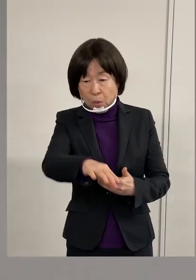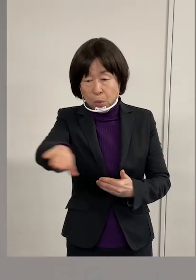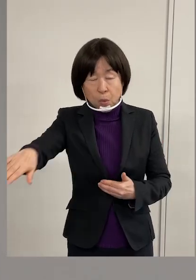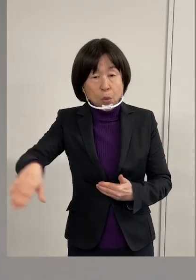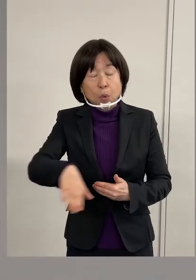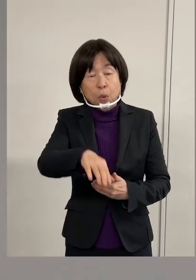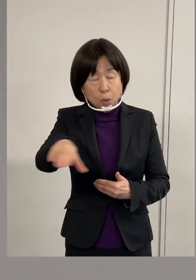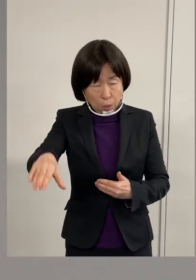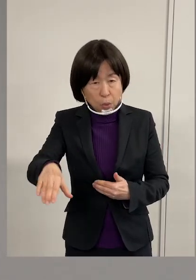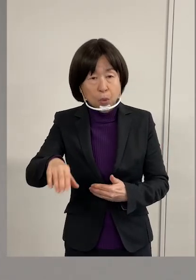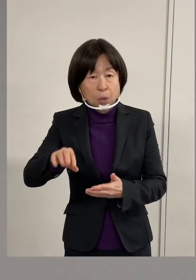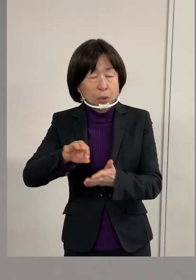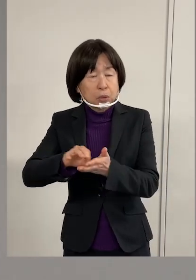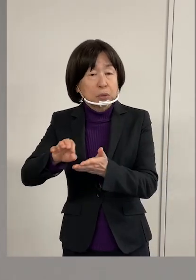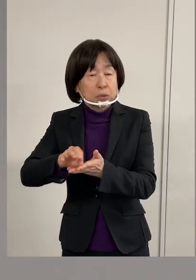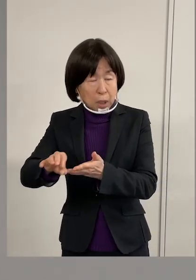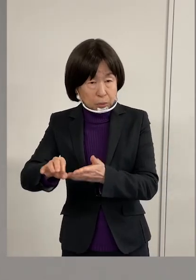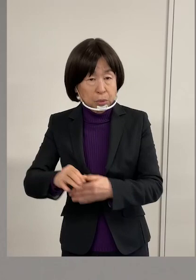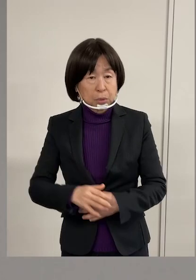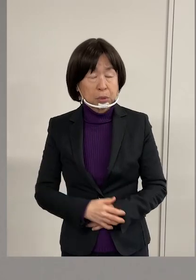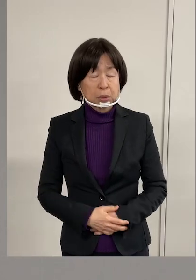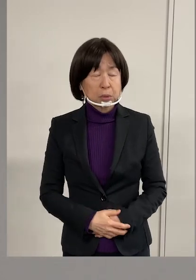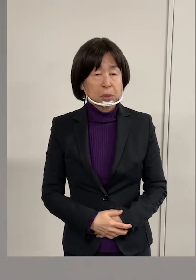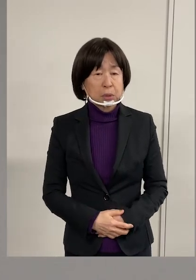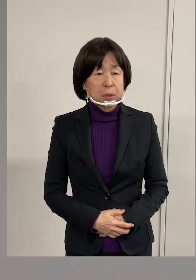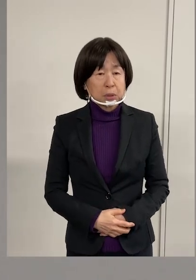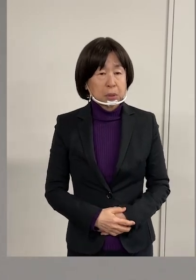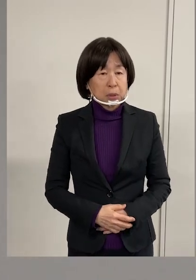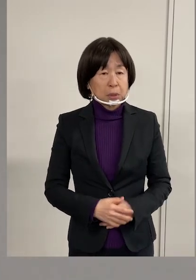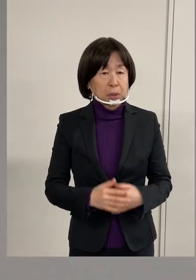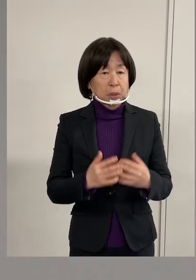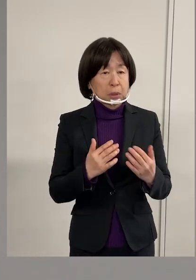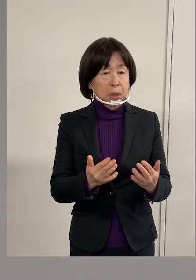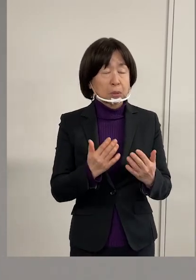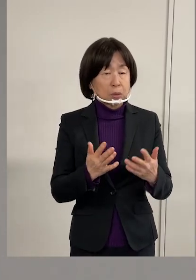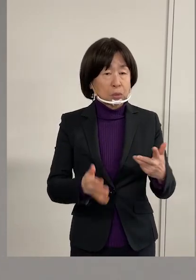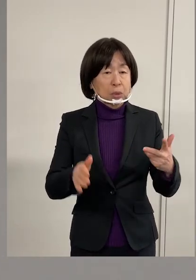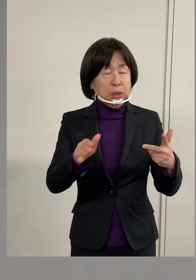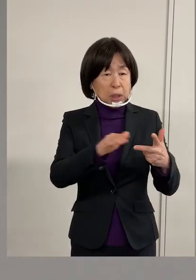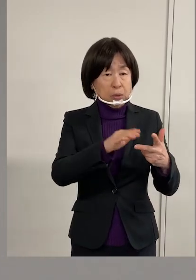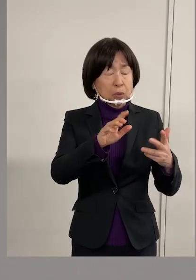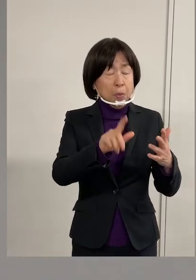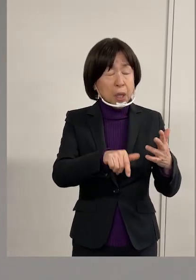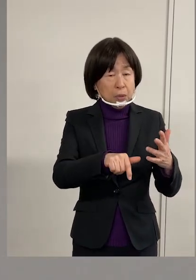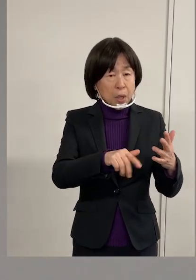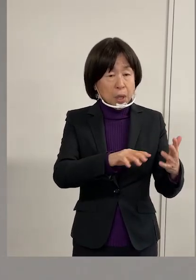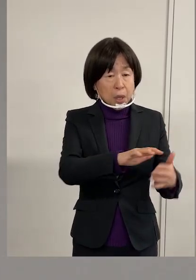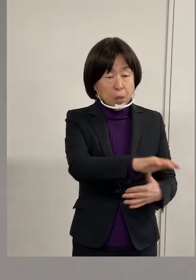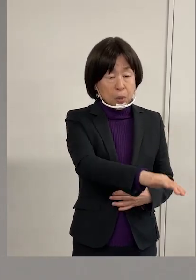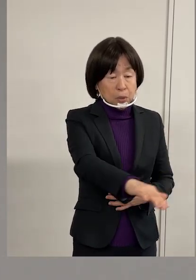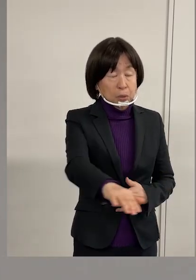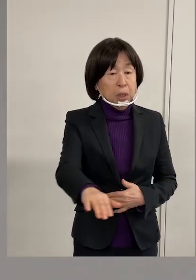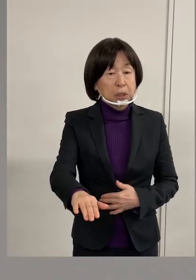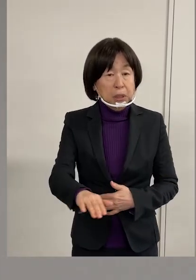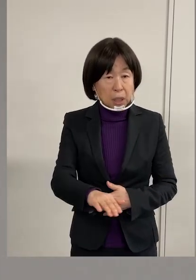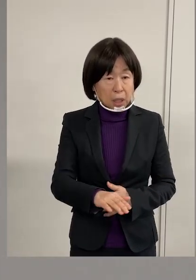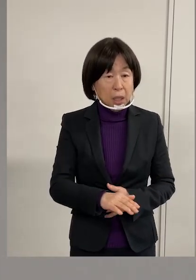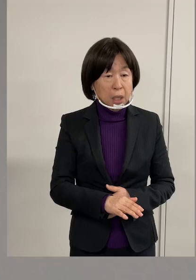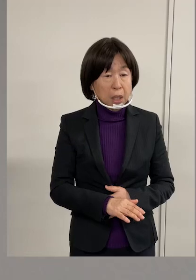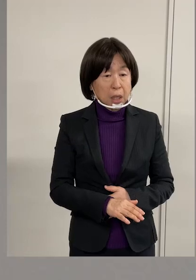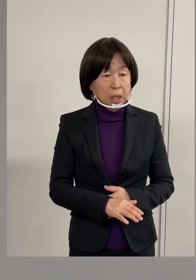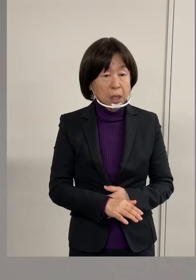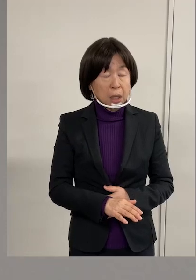です。で、学校施設の場合は、まあ、入ってきた方もわかってますけど、子供たちが災害後帰ってくる